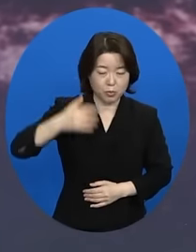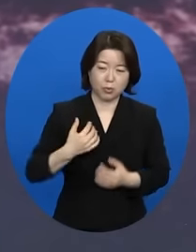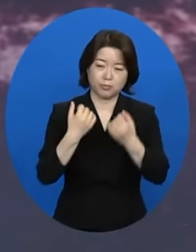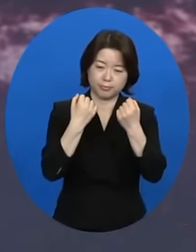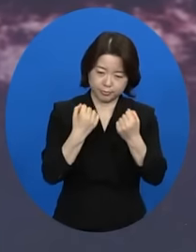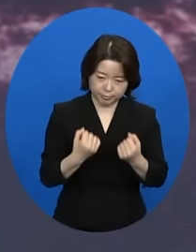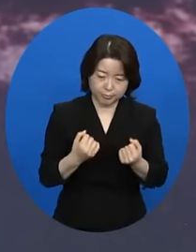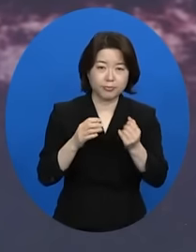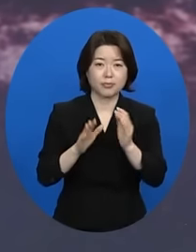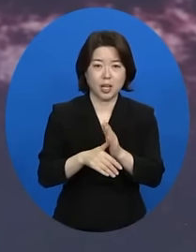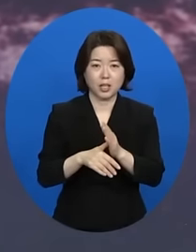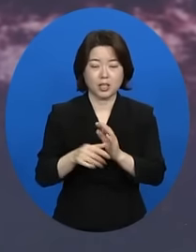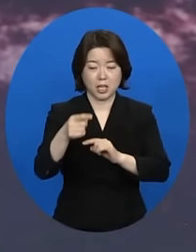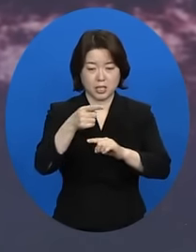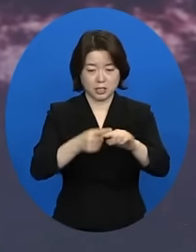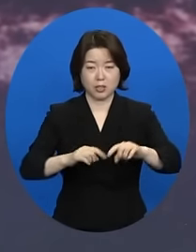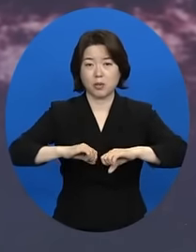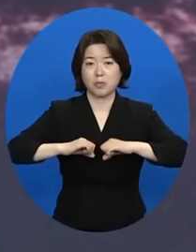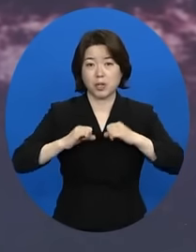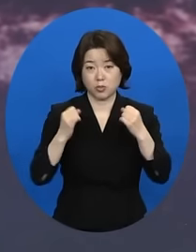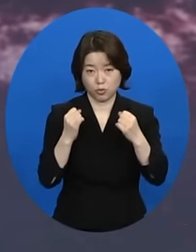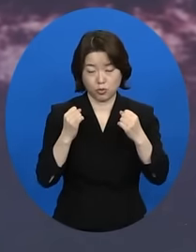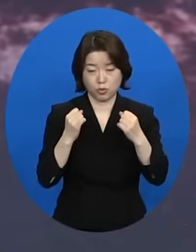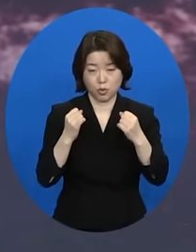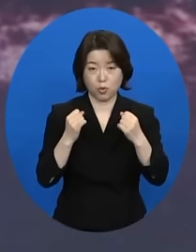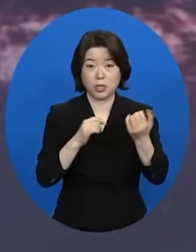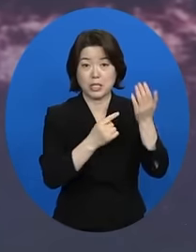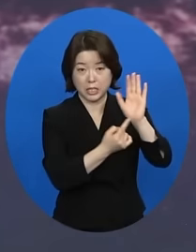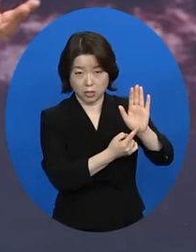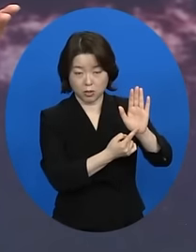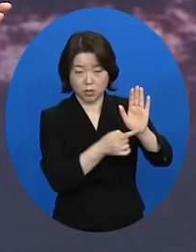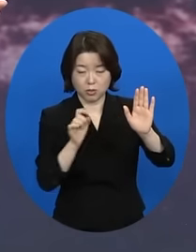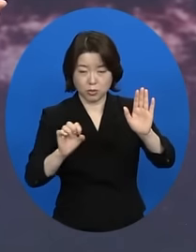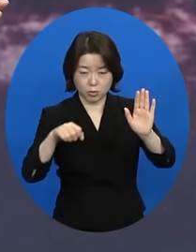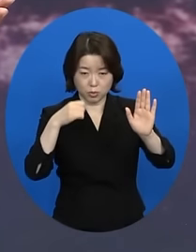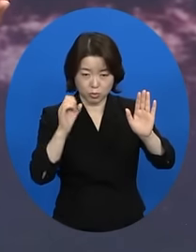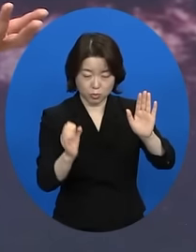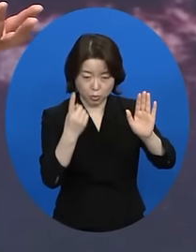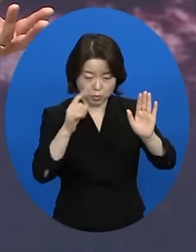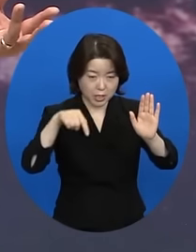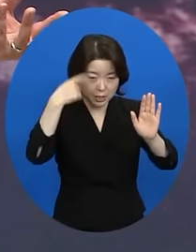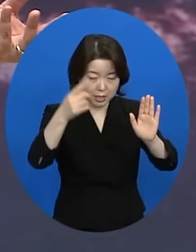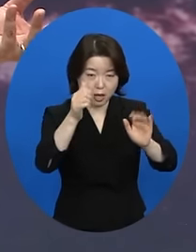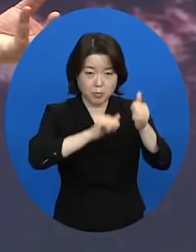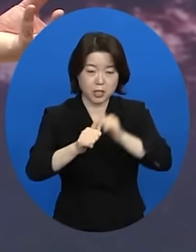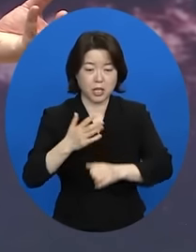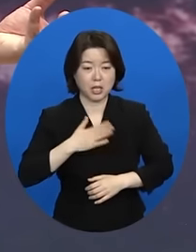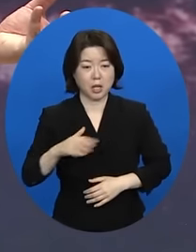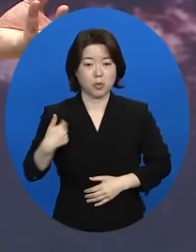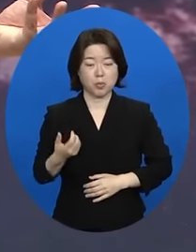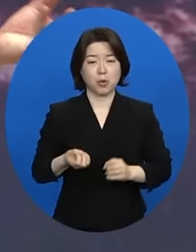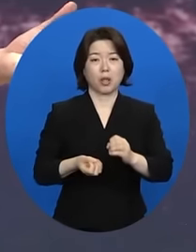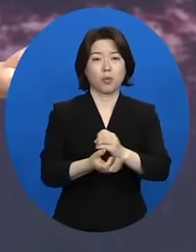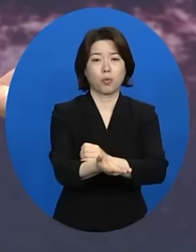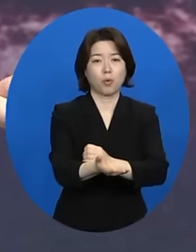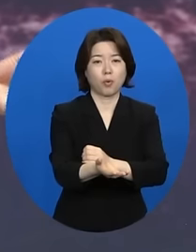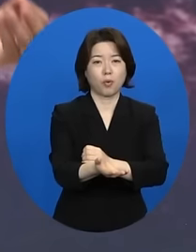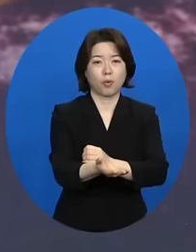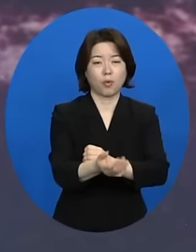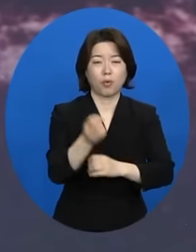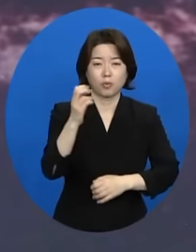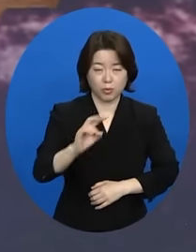때에 절반의 순종이라는 것을 낳고, 그것은 동시에 다음 세대에게 나도 모르게 영향을 주고요,